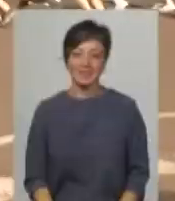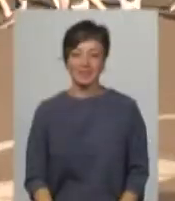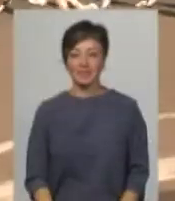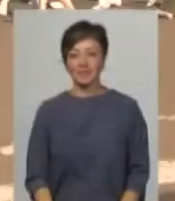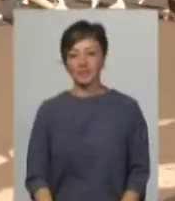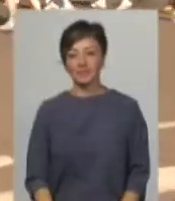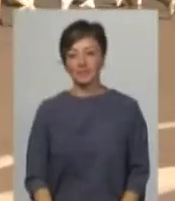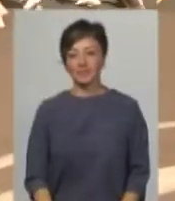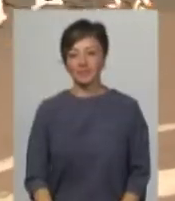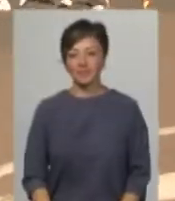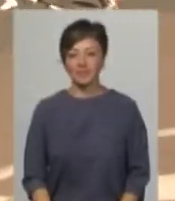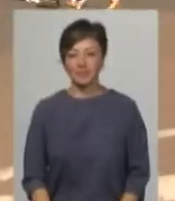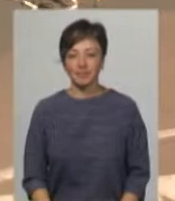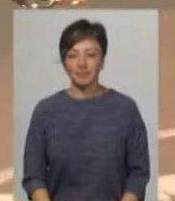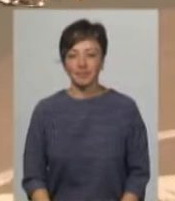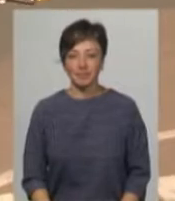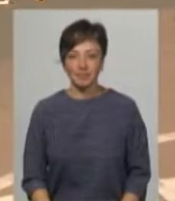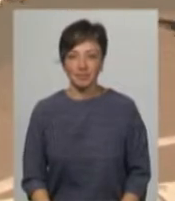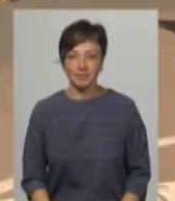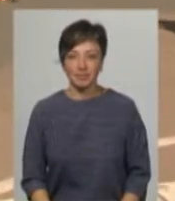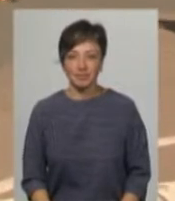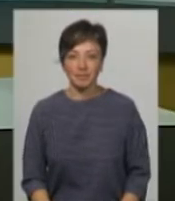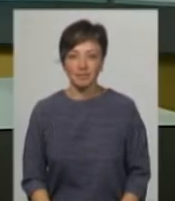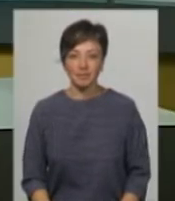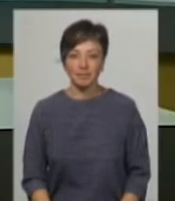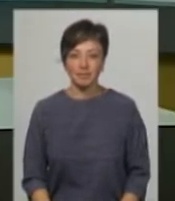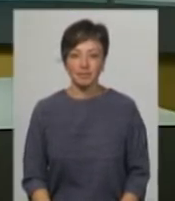Васильчик, Віктор Кривий. Новини на Суспільному. Хмельницький.